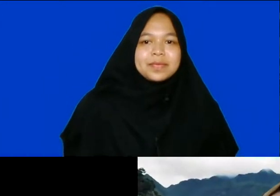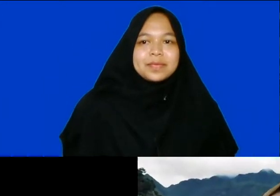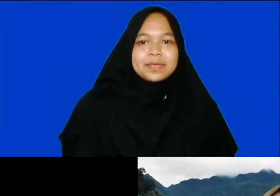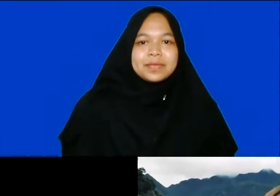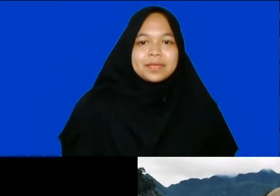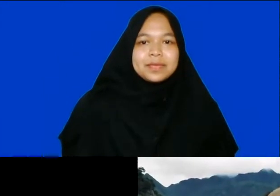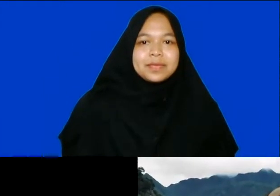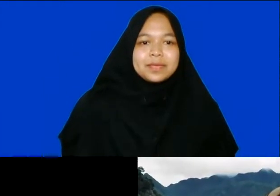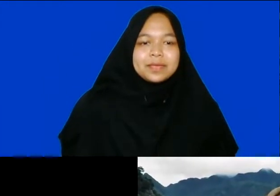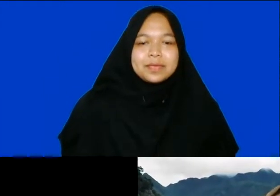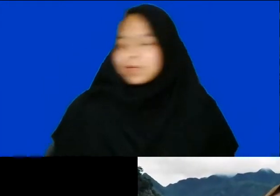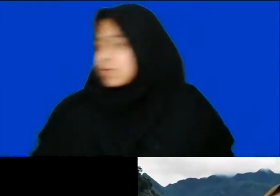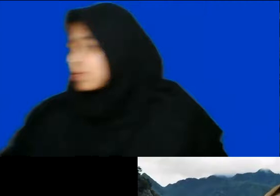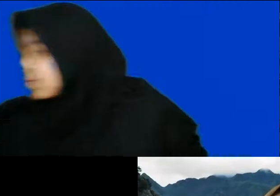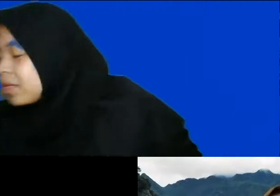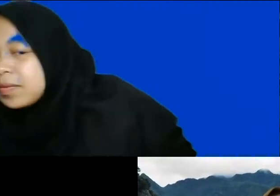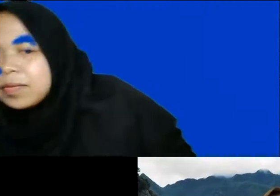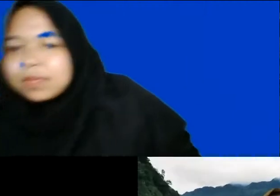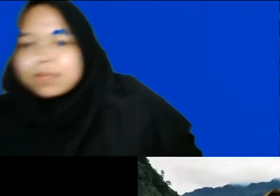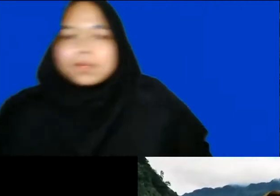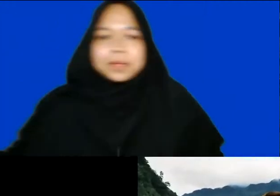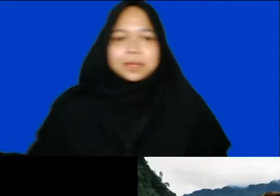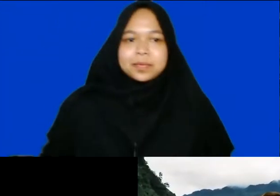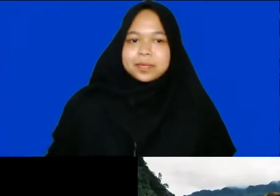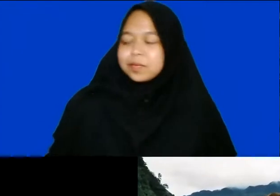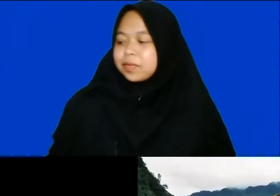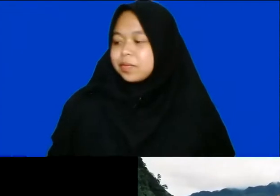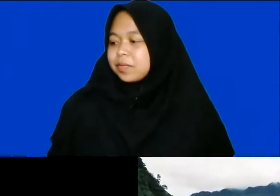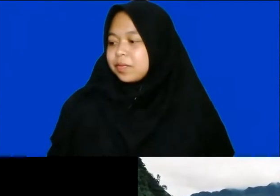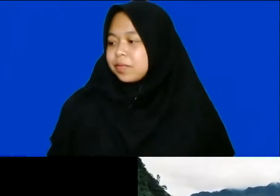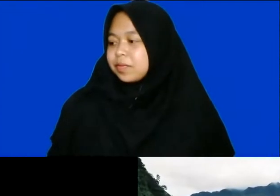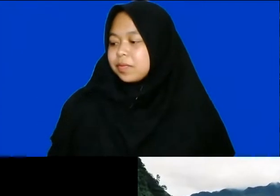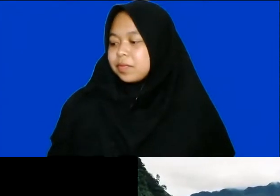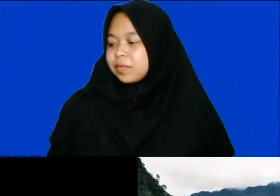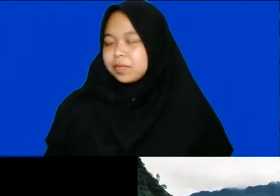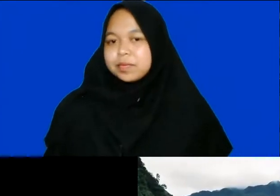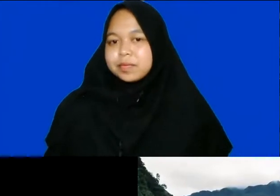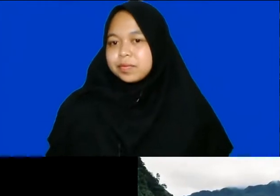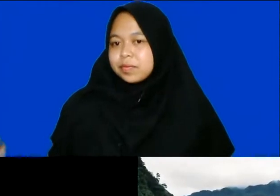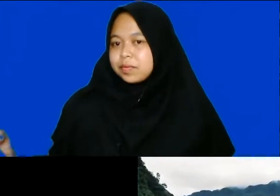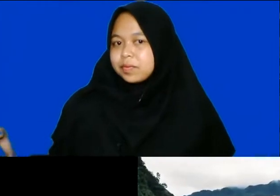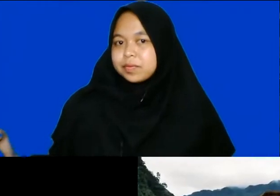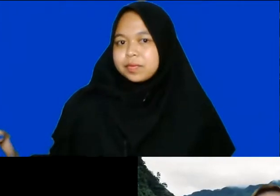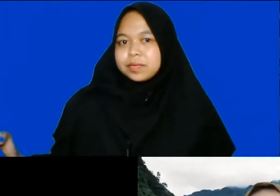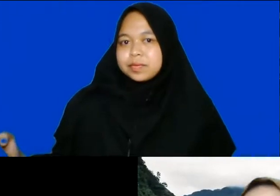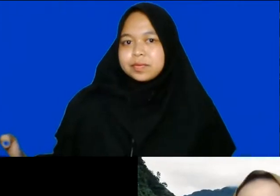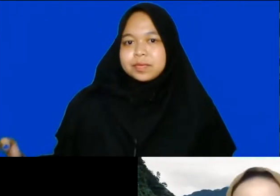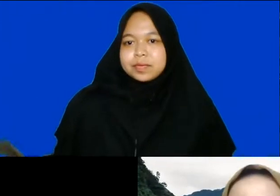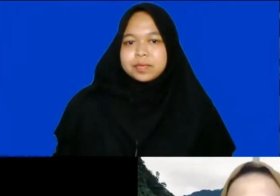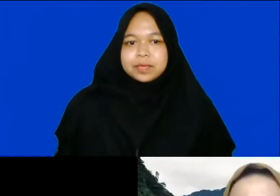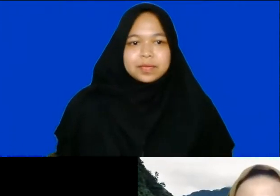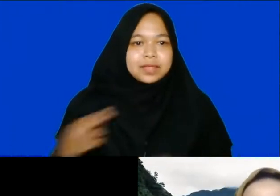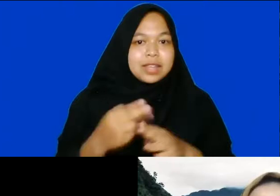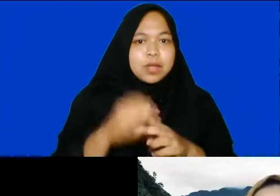Tadi udah dikenalin ya, udah dikenalin, tapi okay, kayaknya sekali lagi saya kenalan dulu lagi. Nama saya Kirei